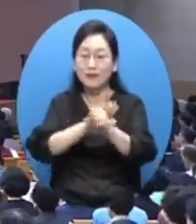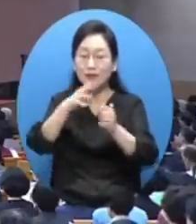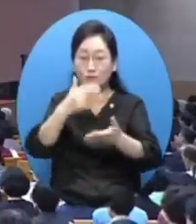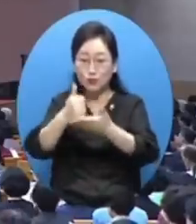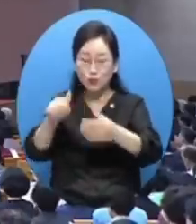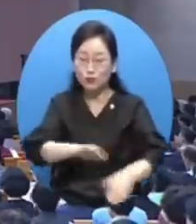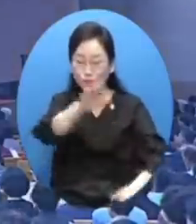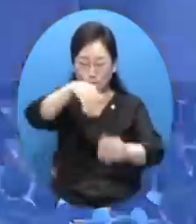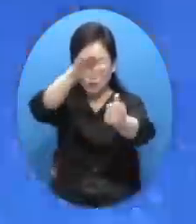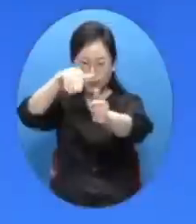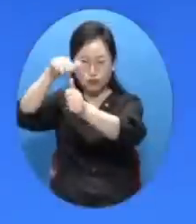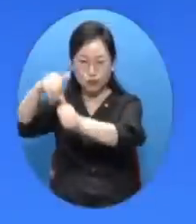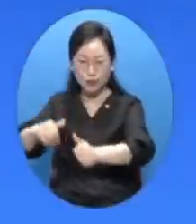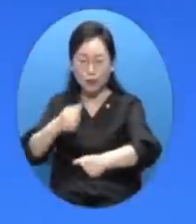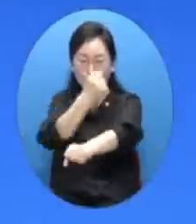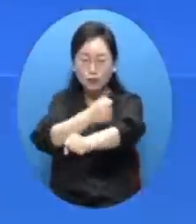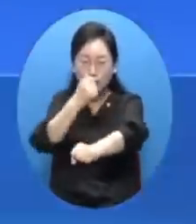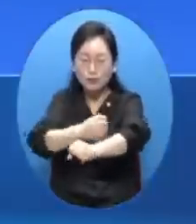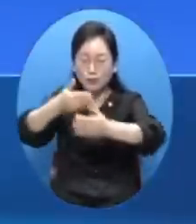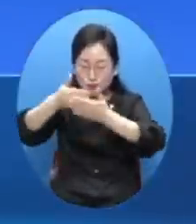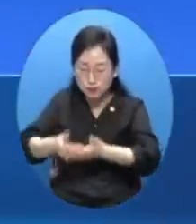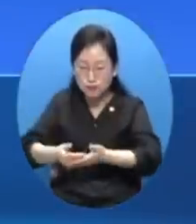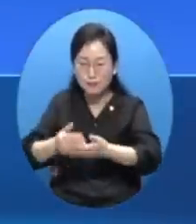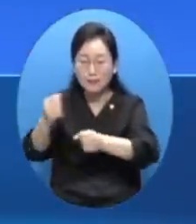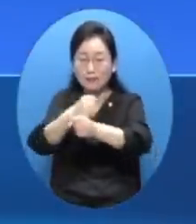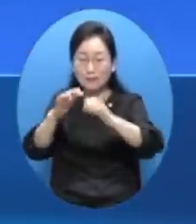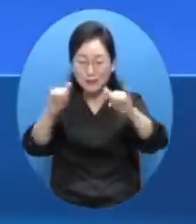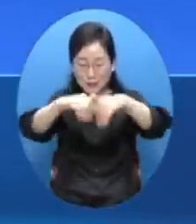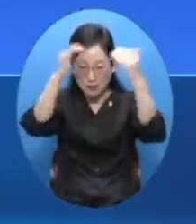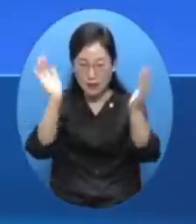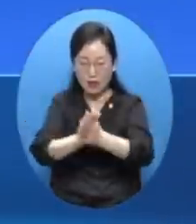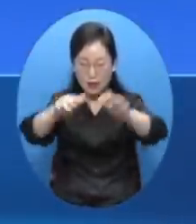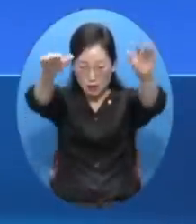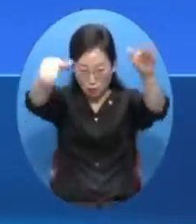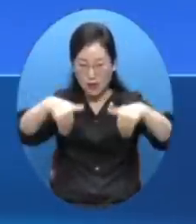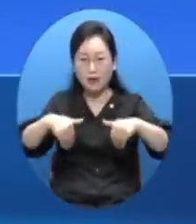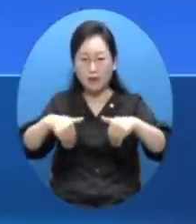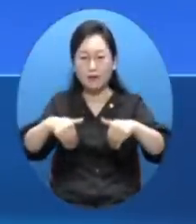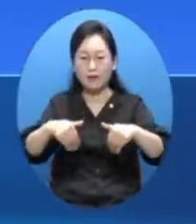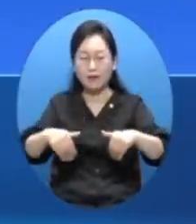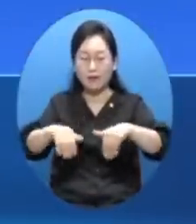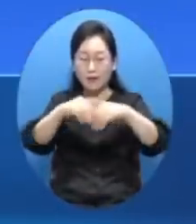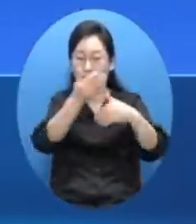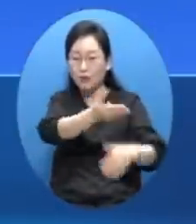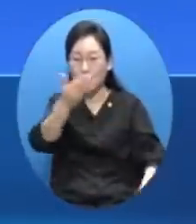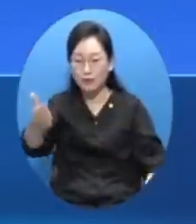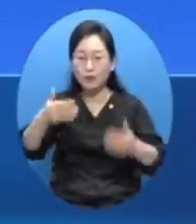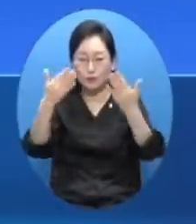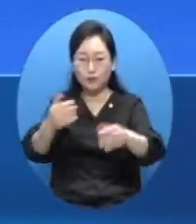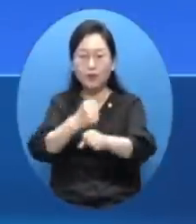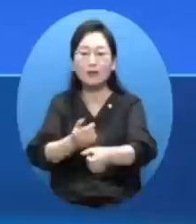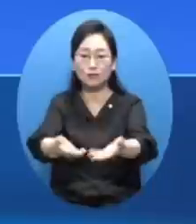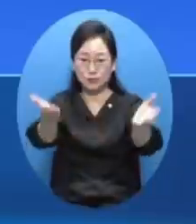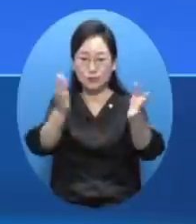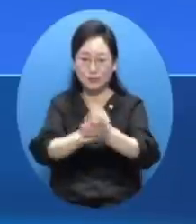우리를 부르십니다. 수고하고 무거운 짐자들아 다 내게로 오라 내가 너희를 쉬게 하리라.